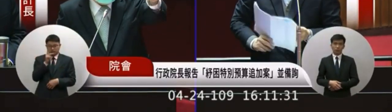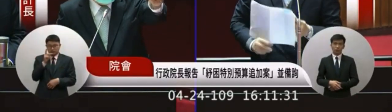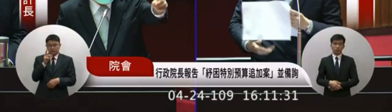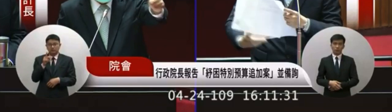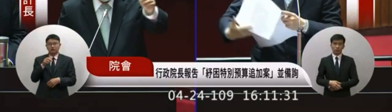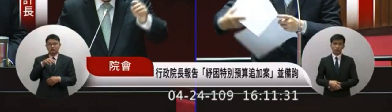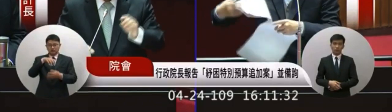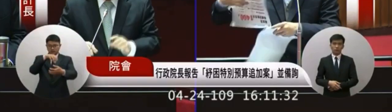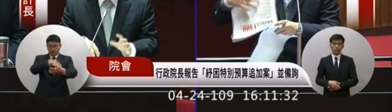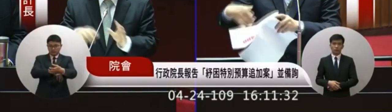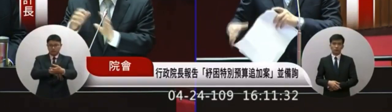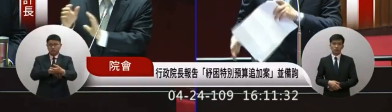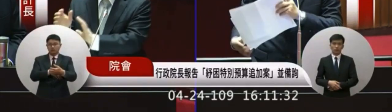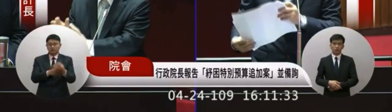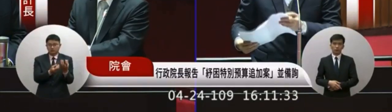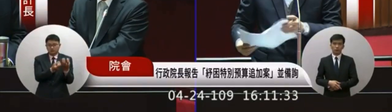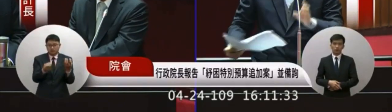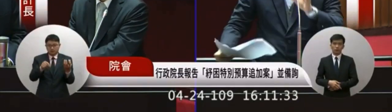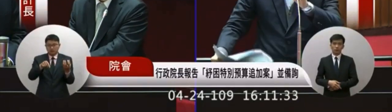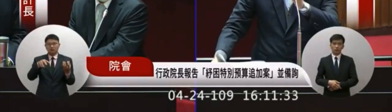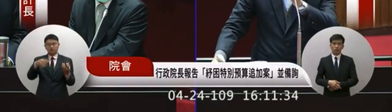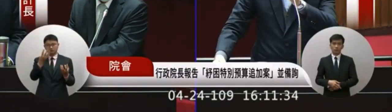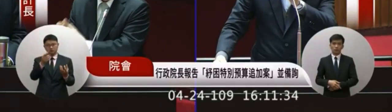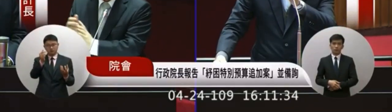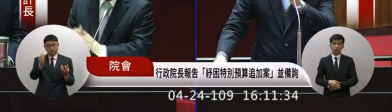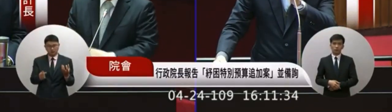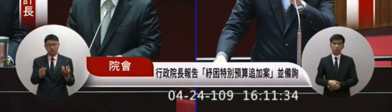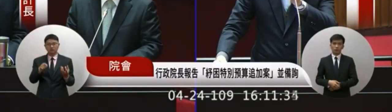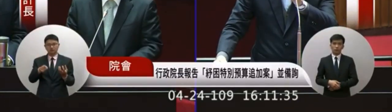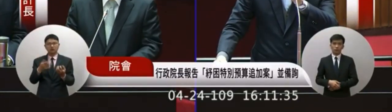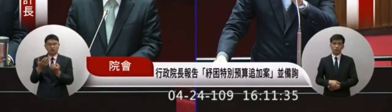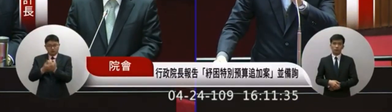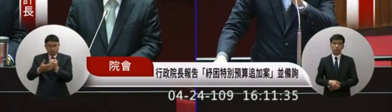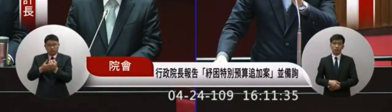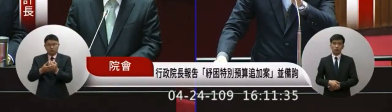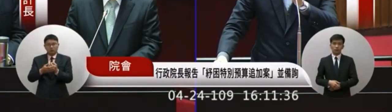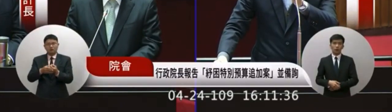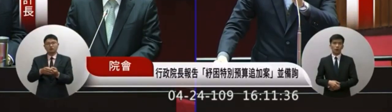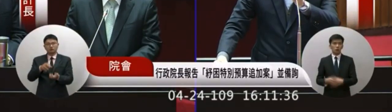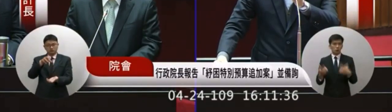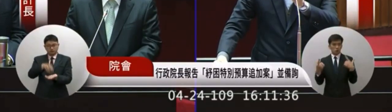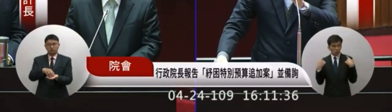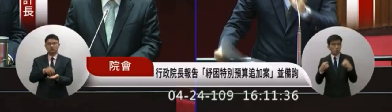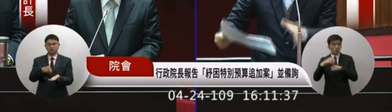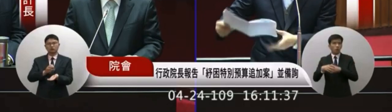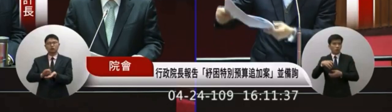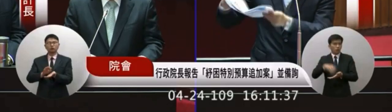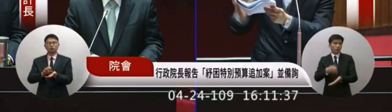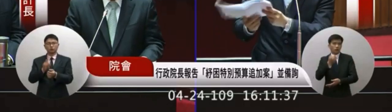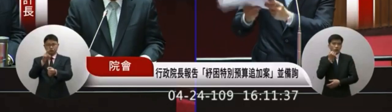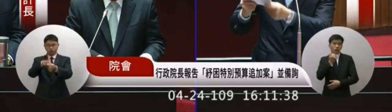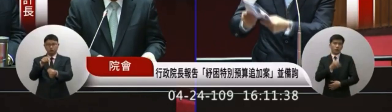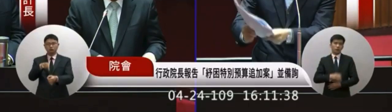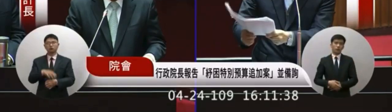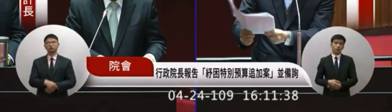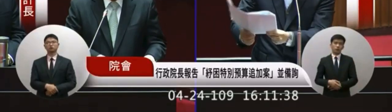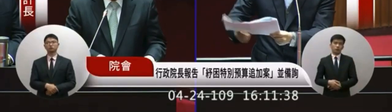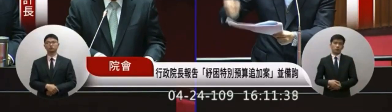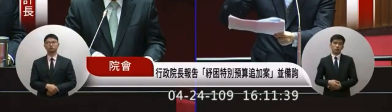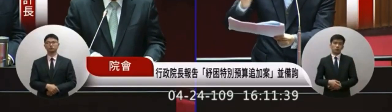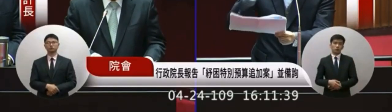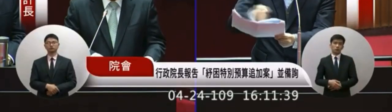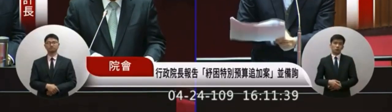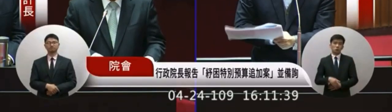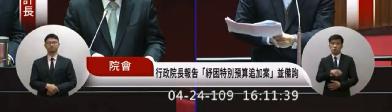个400亿也可以作为那个保证之用， 本来就可以做保证，所以你根本没有必